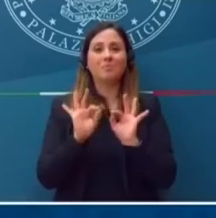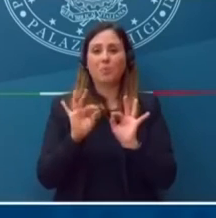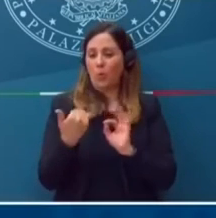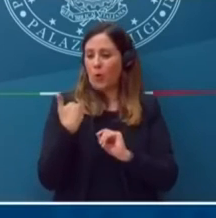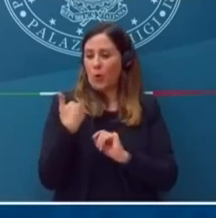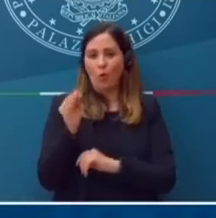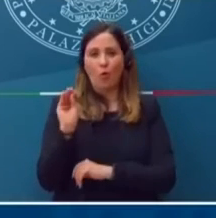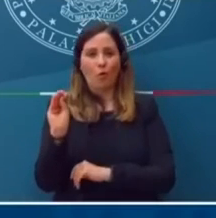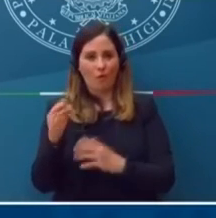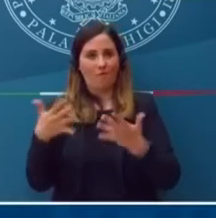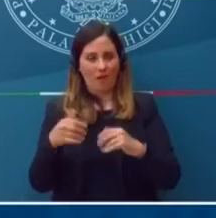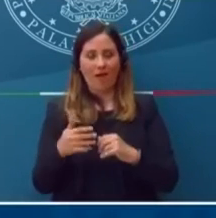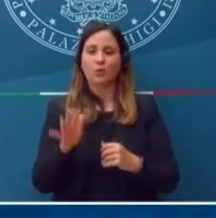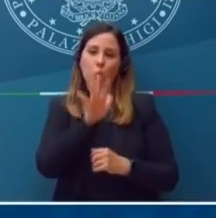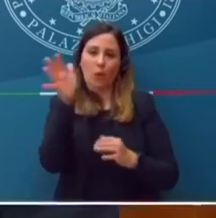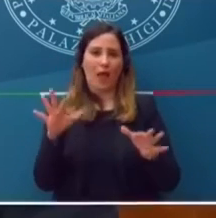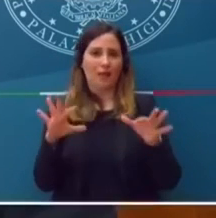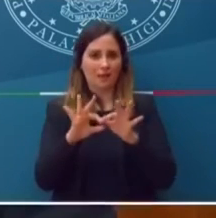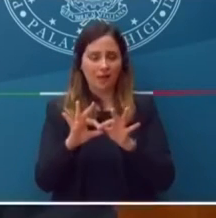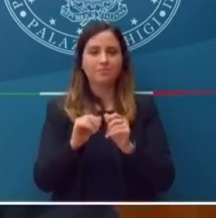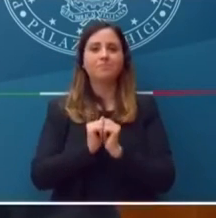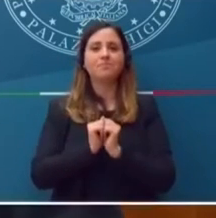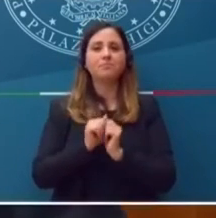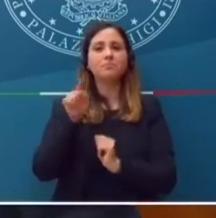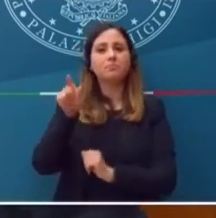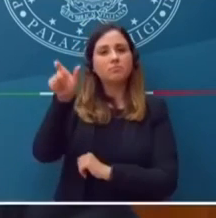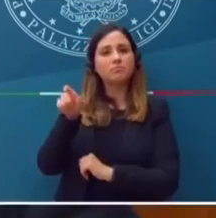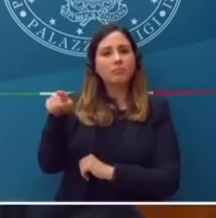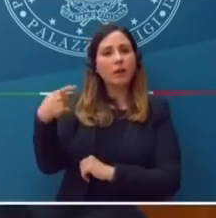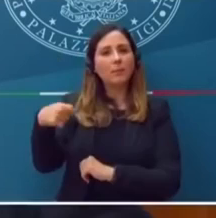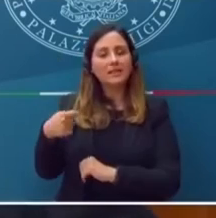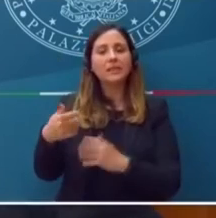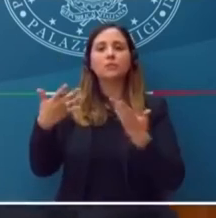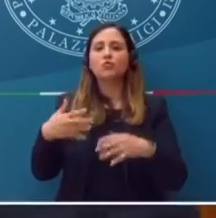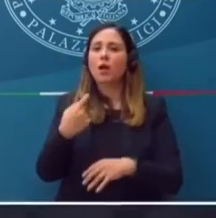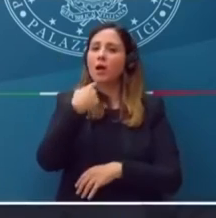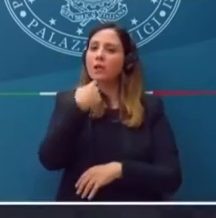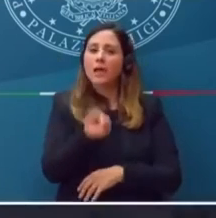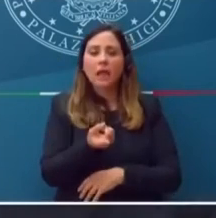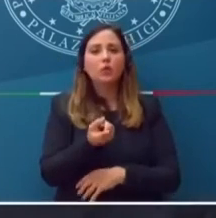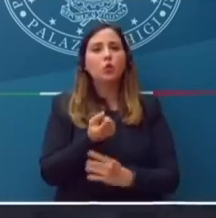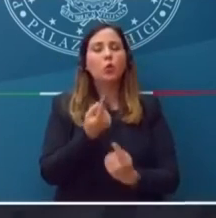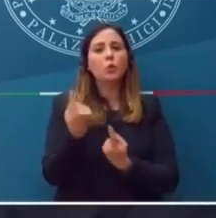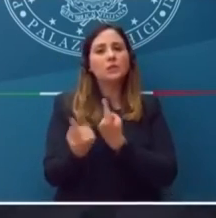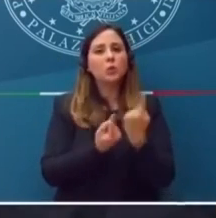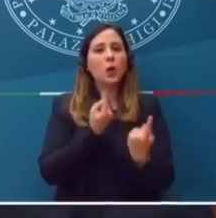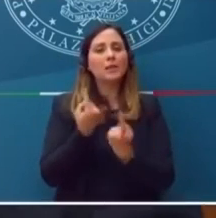chiesto. Lei stesso ha parlato di colli di bottiglia in qualche